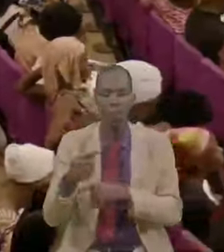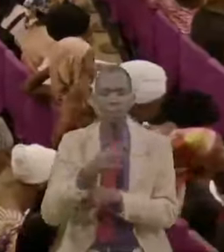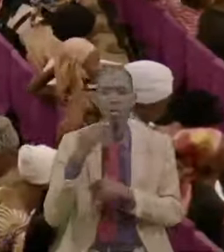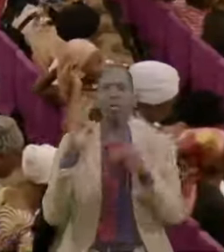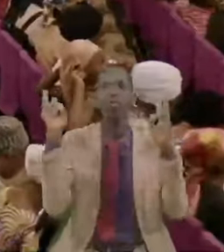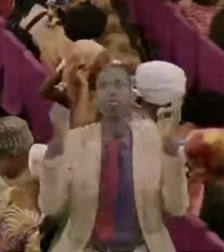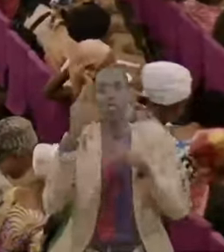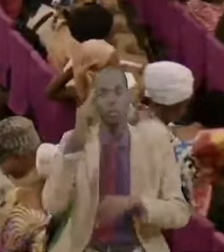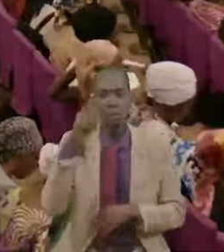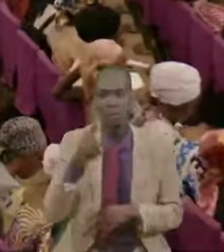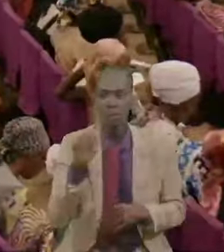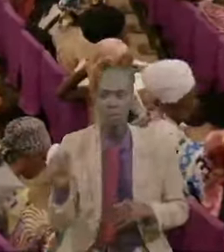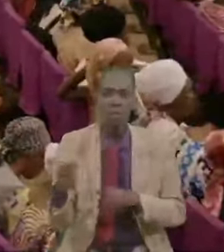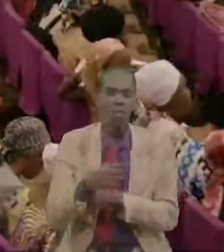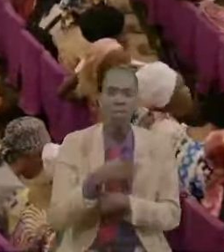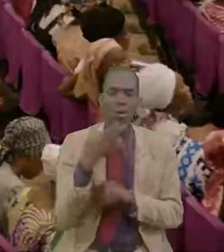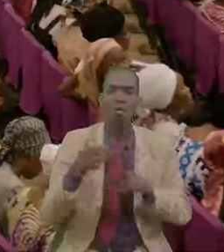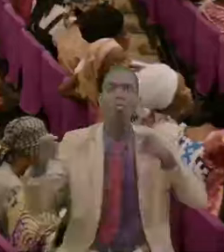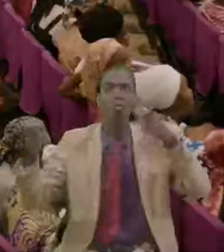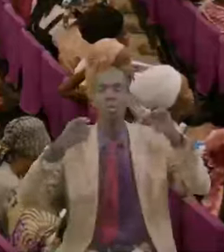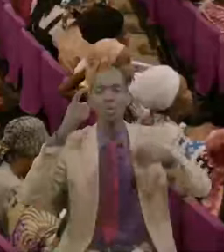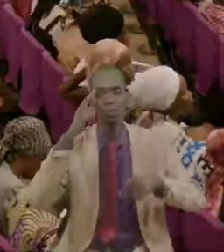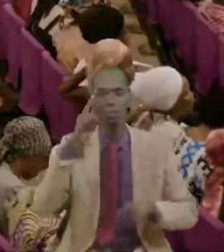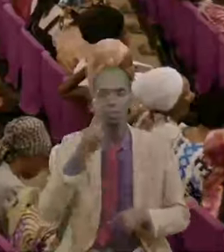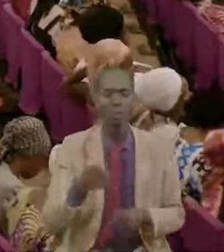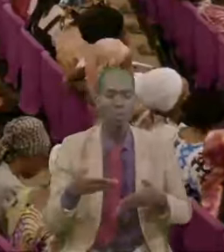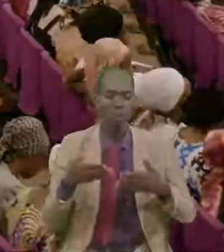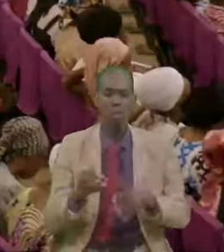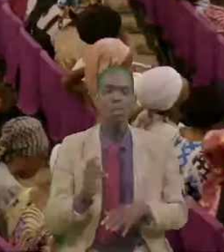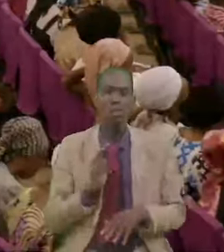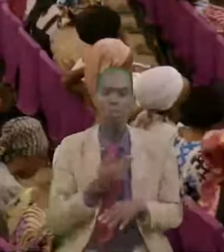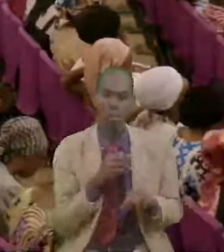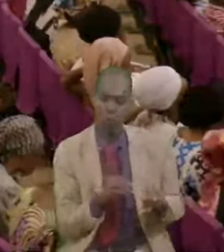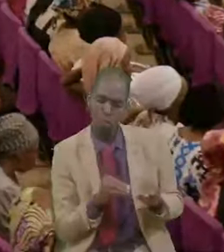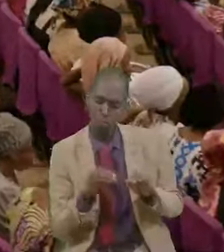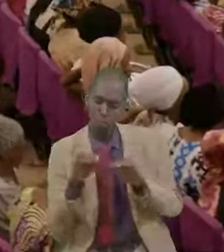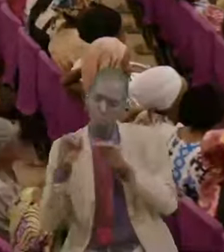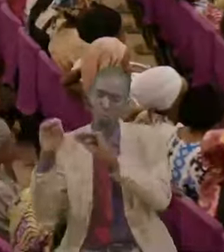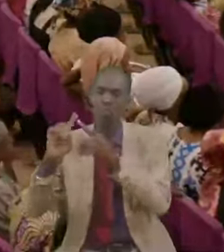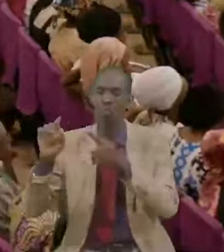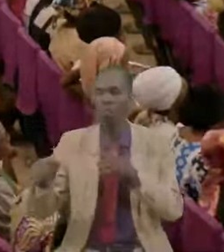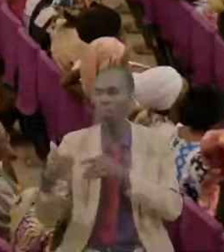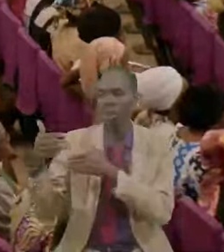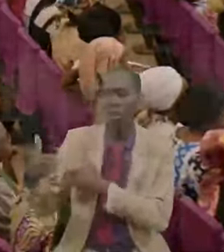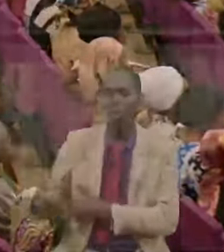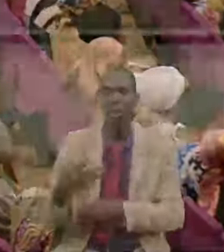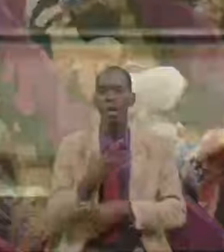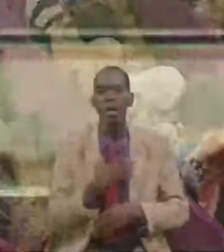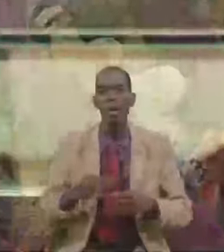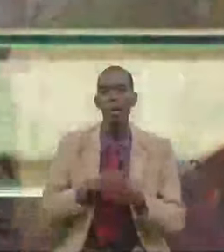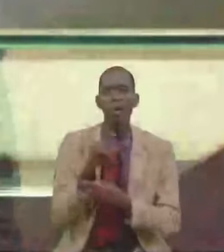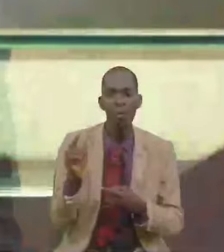venu. Le jour de domination est venu. Passons à l'autre bord. Après